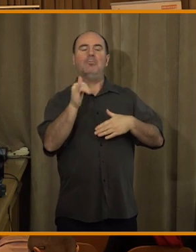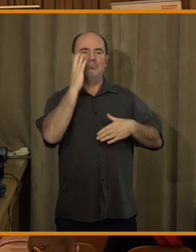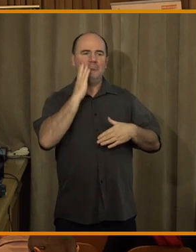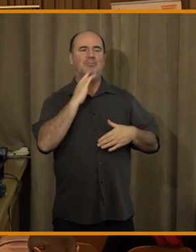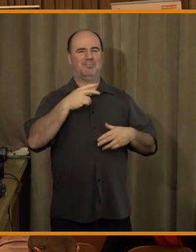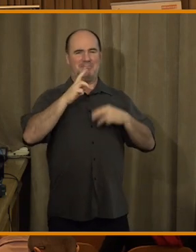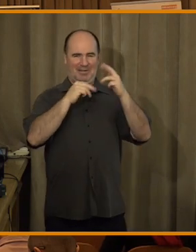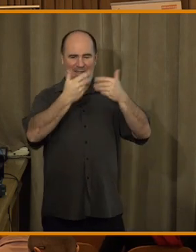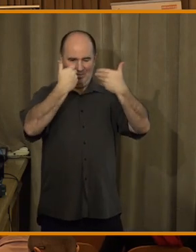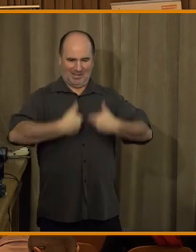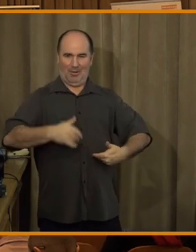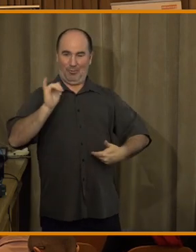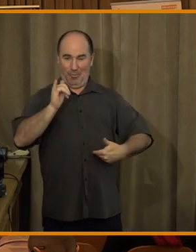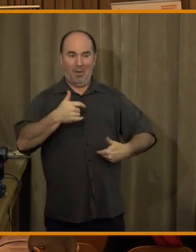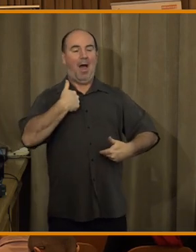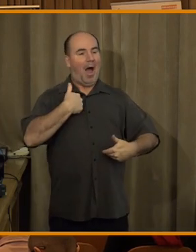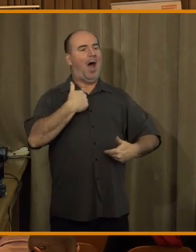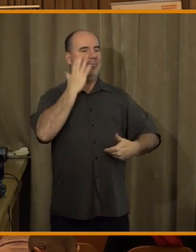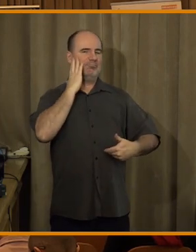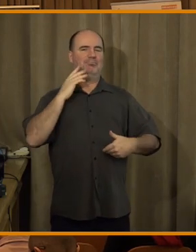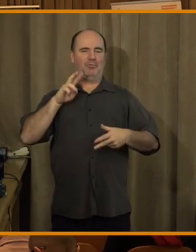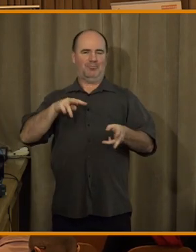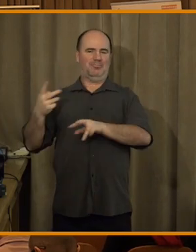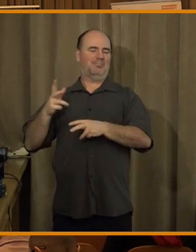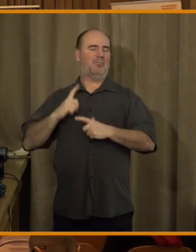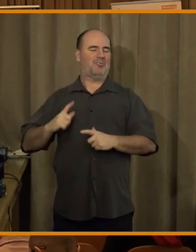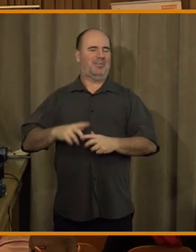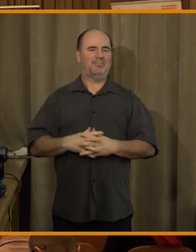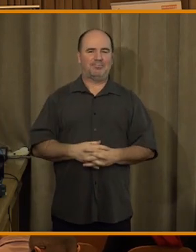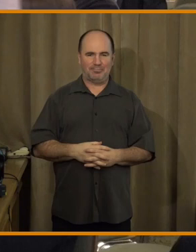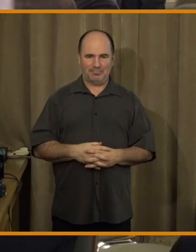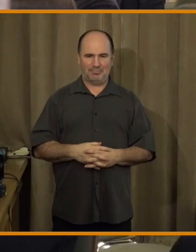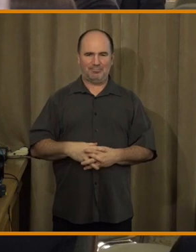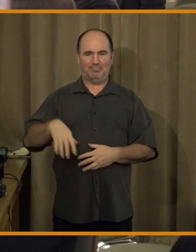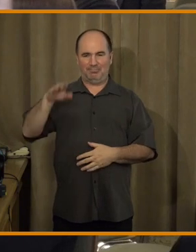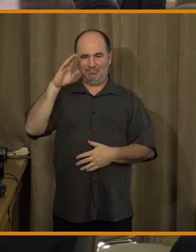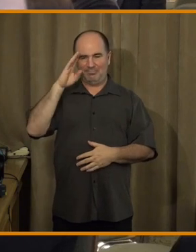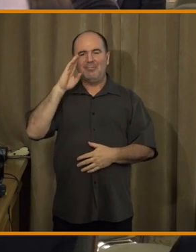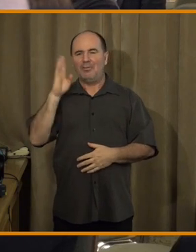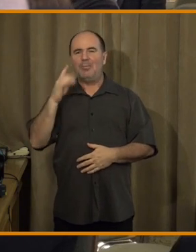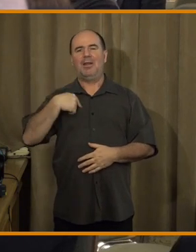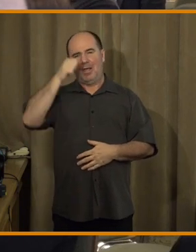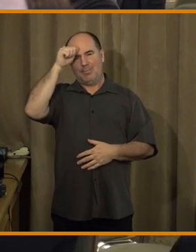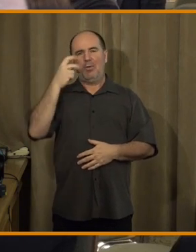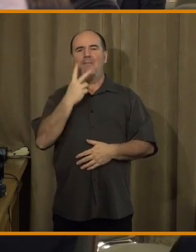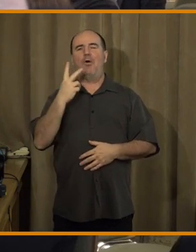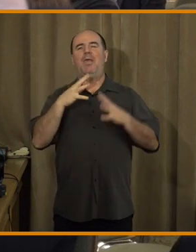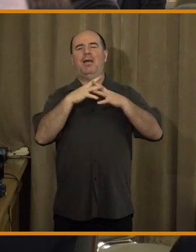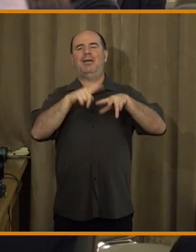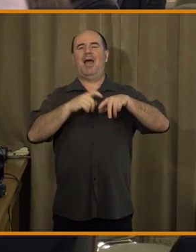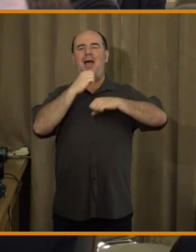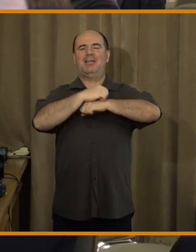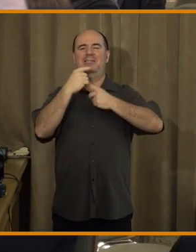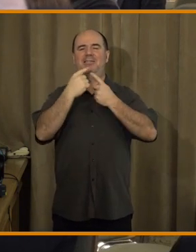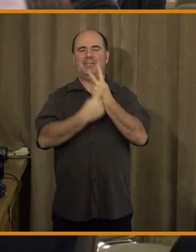překlad, jo, abychom věděli taky, z jakého pole jste. Děkuju. Dobrý den, mé jméno je Vojtěch Razima. Já